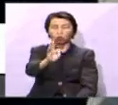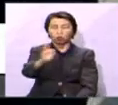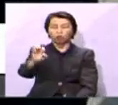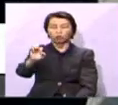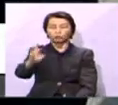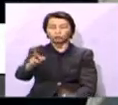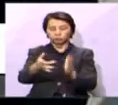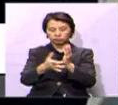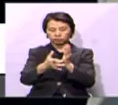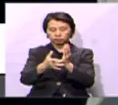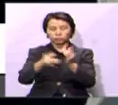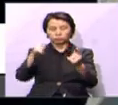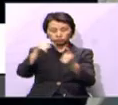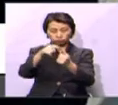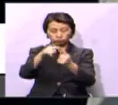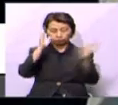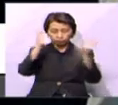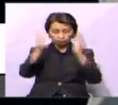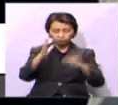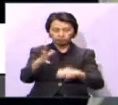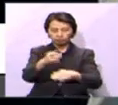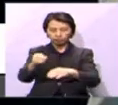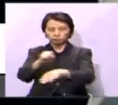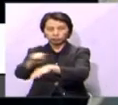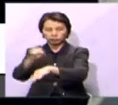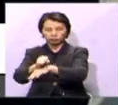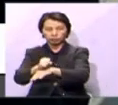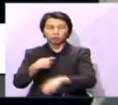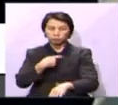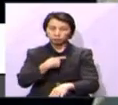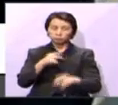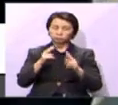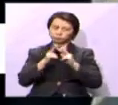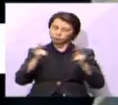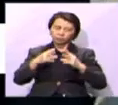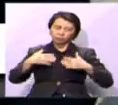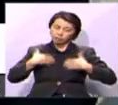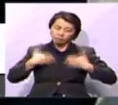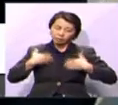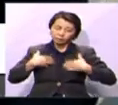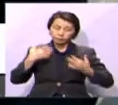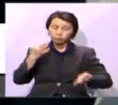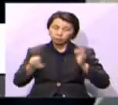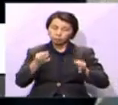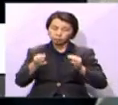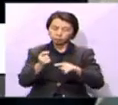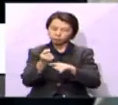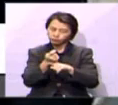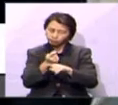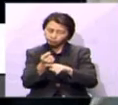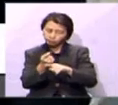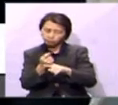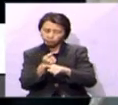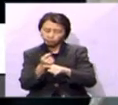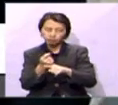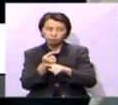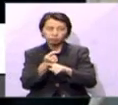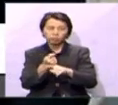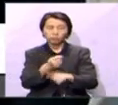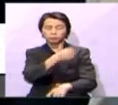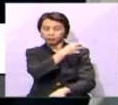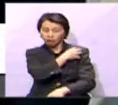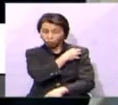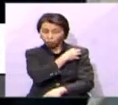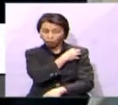to Malaysians and Singaporeans. We would be very happy to train the